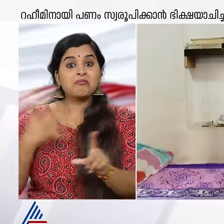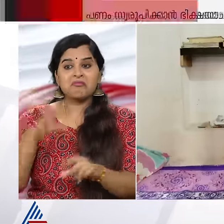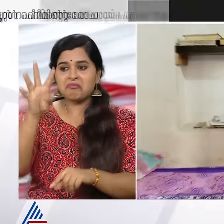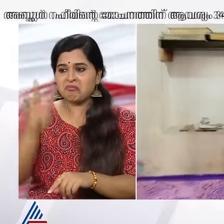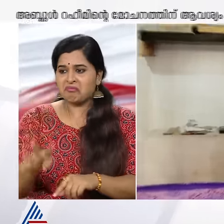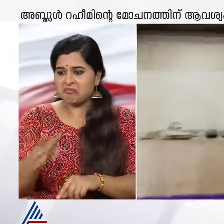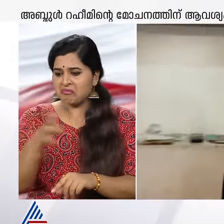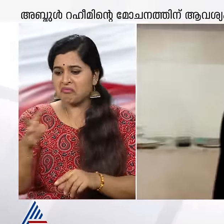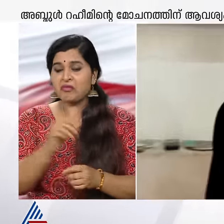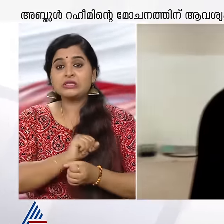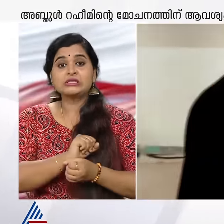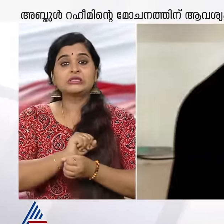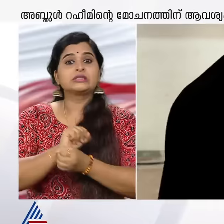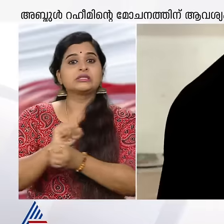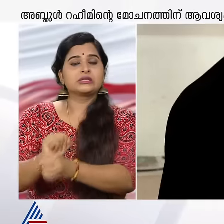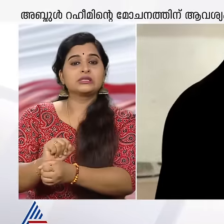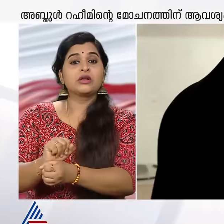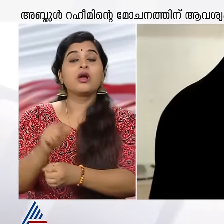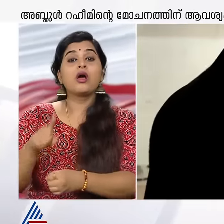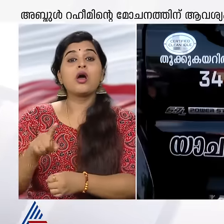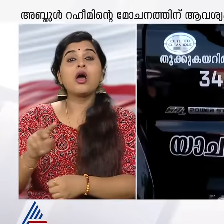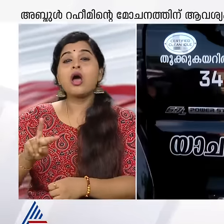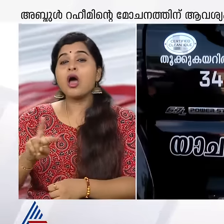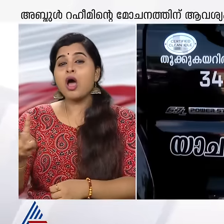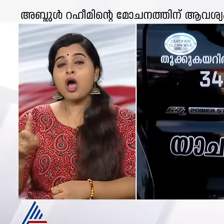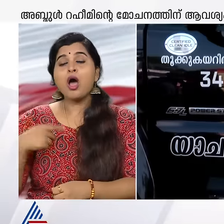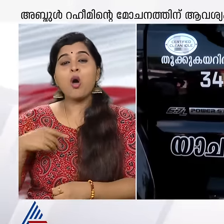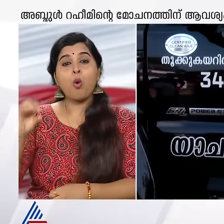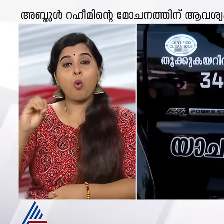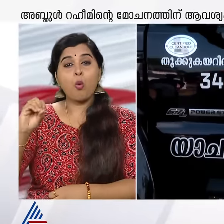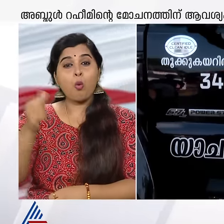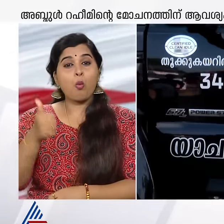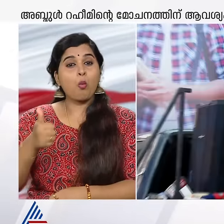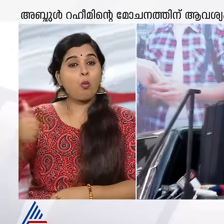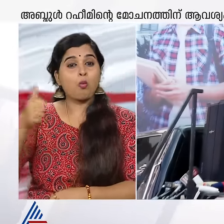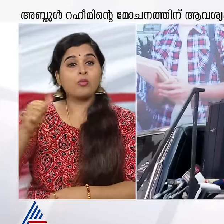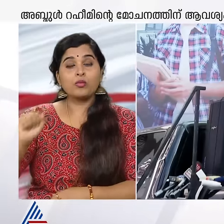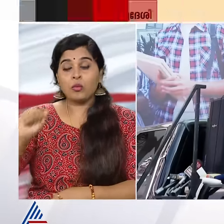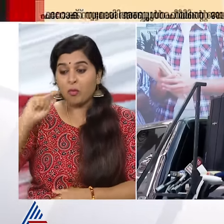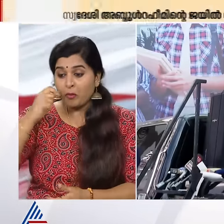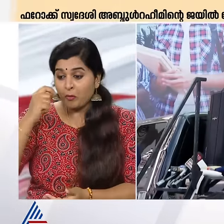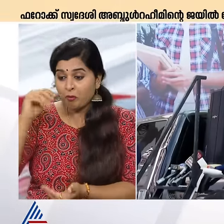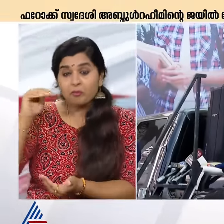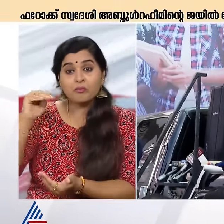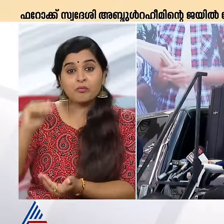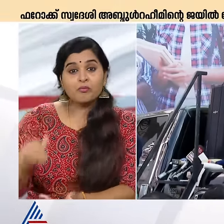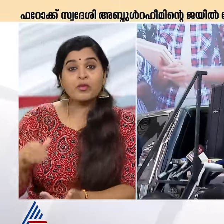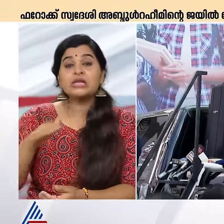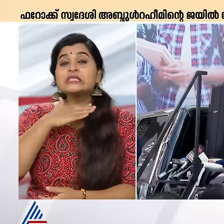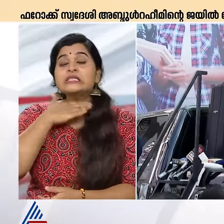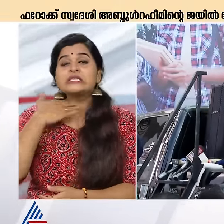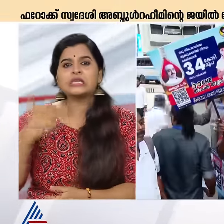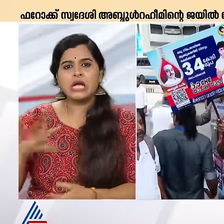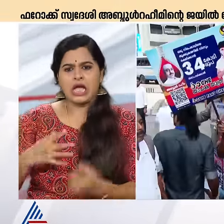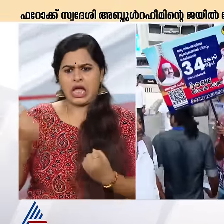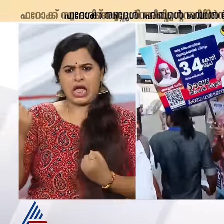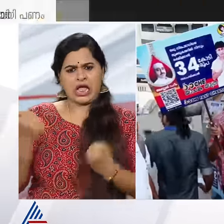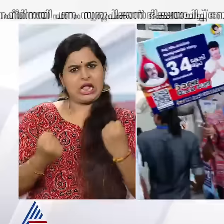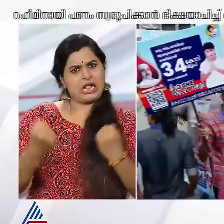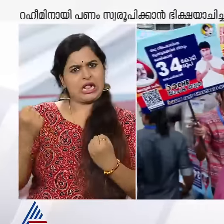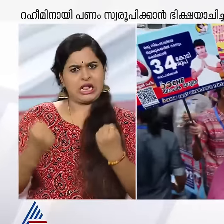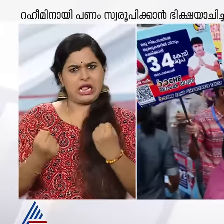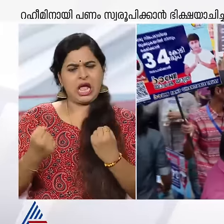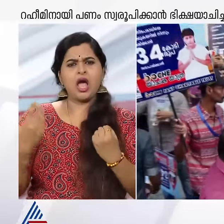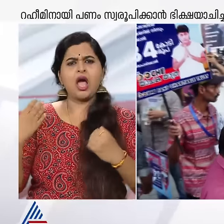കാരണക്കാരനായെന്ന കുറ്റത്തിനാണ് അബ്ദുൾ റഹീമിന് വധശിക്ഷ വിധിച്ചത്. ഭിന്നശേഷിക്കാരനായ കുട്ടി കാറിൽ വെച്ച് അസ്വസ്ഥത കാണിച്ചപ്പോൾ സഹായത്തിനെത്തിയ